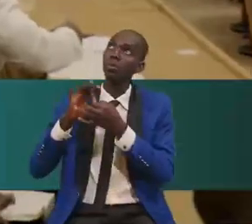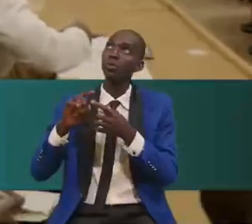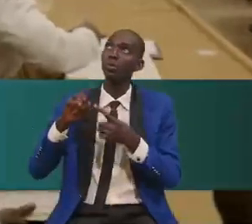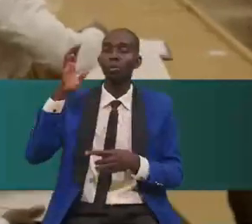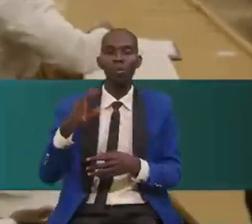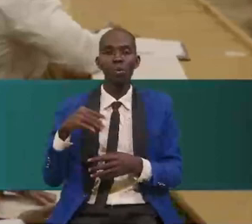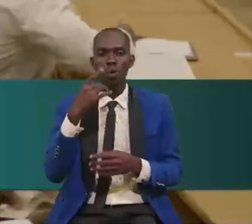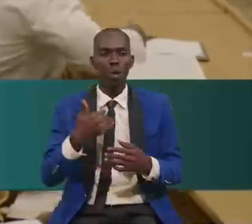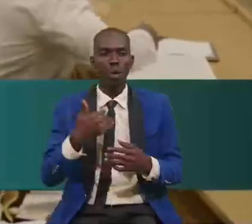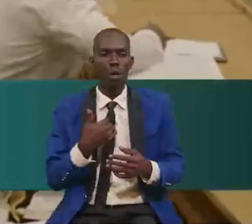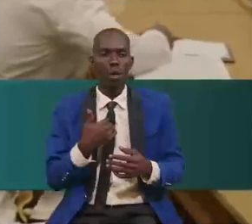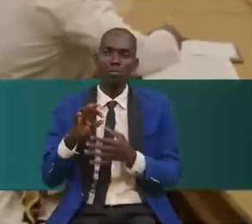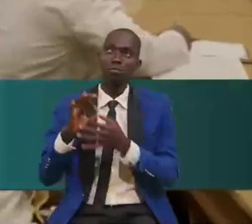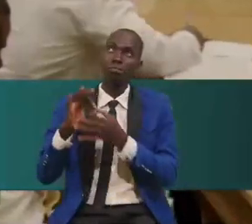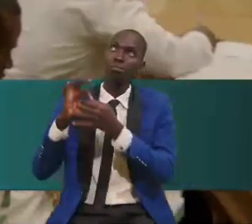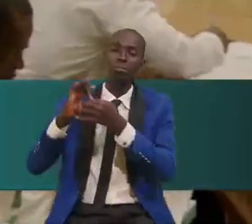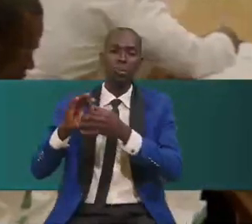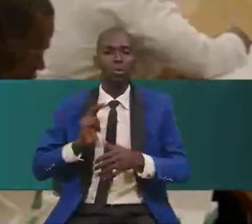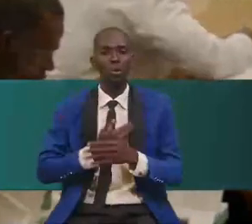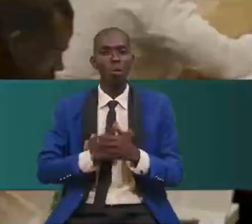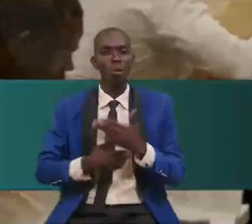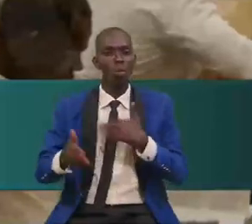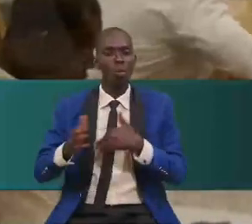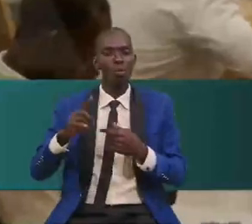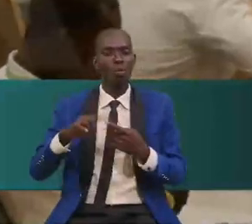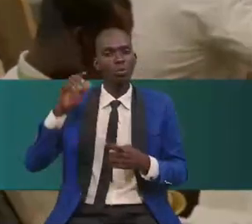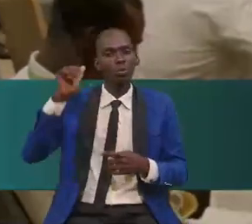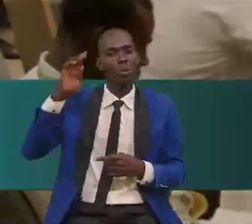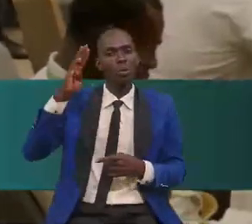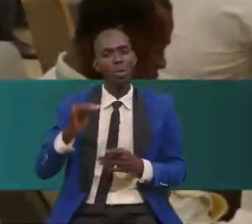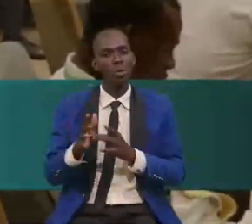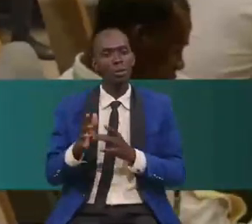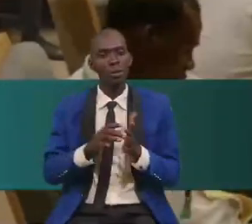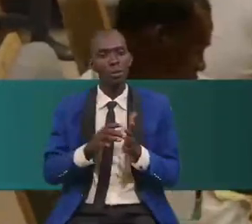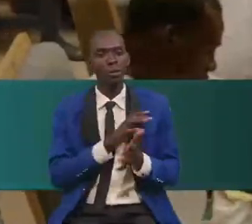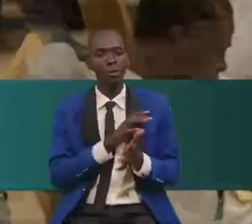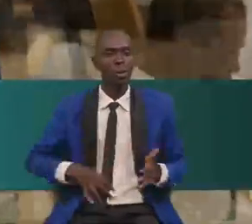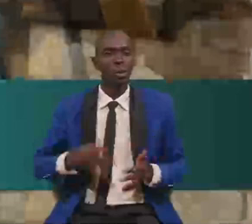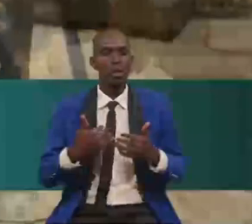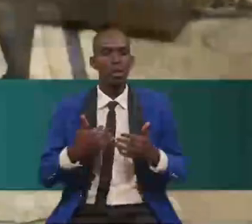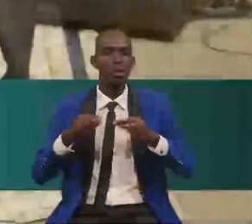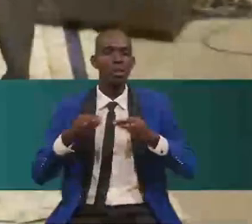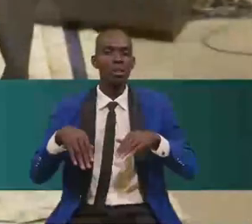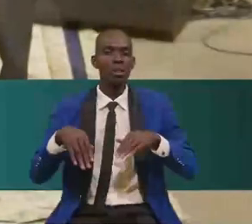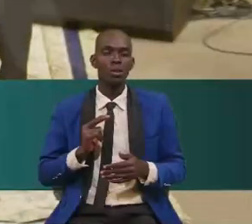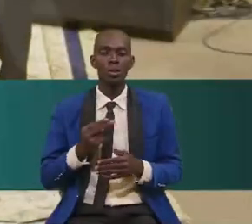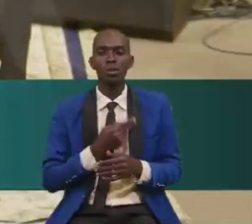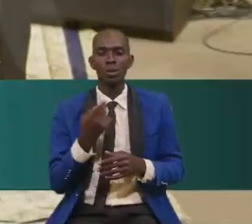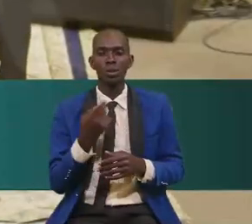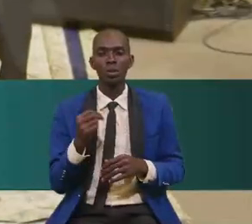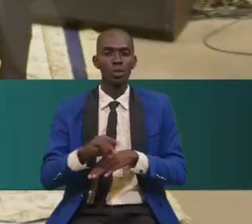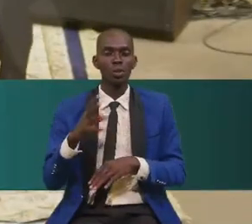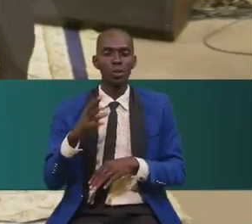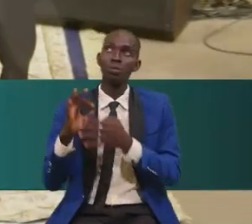5, 18. Et tout cela vient de Dieu et nous a réconciliés avec lui par Christ et qui nous a donné le ministère de la réconciliation. Verset